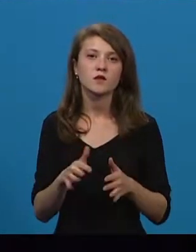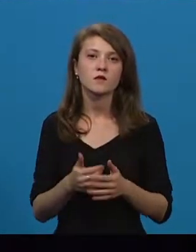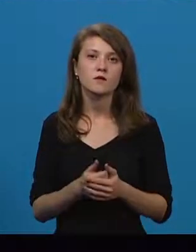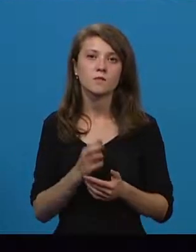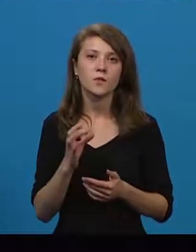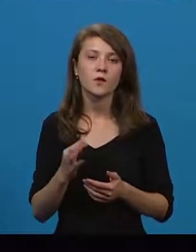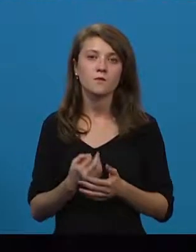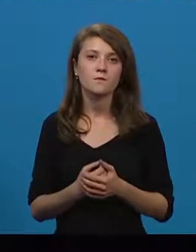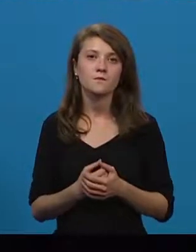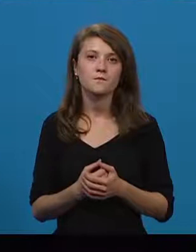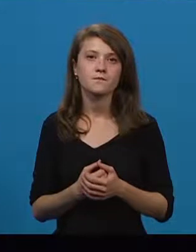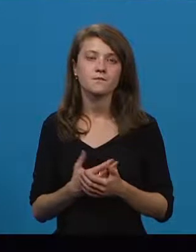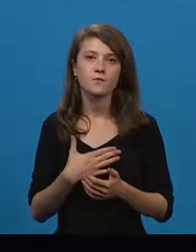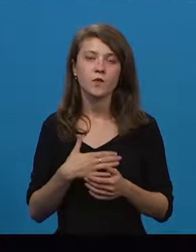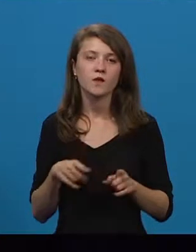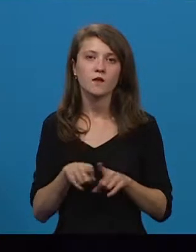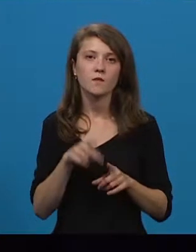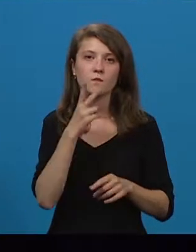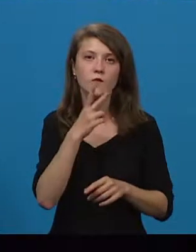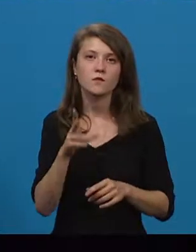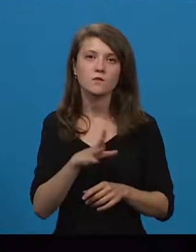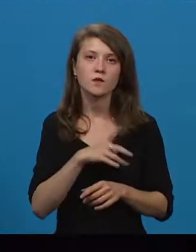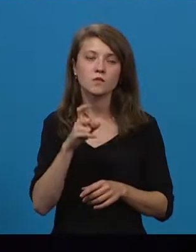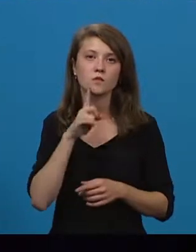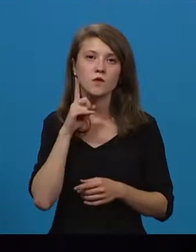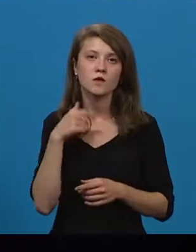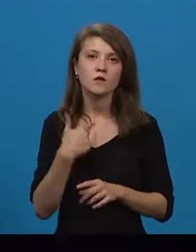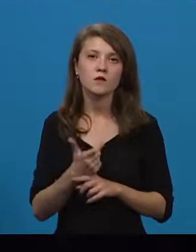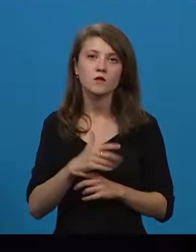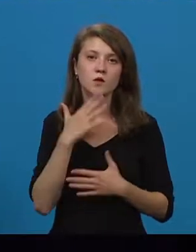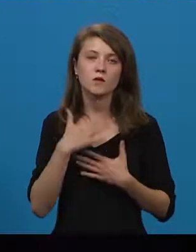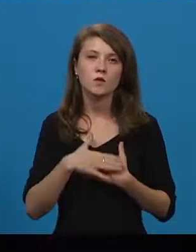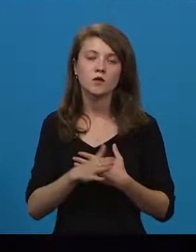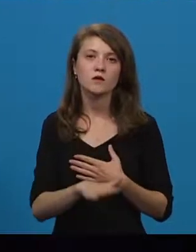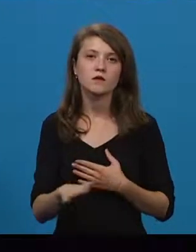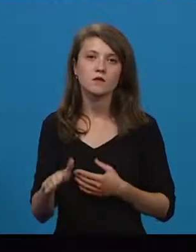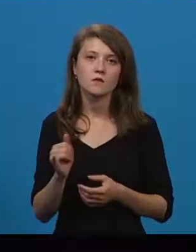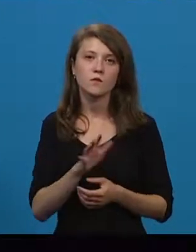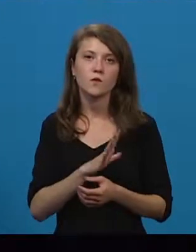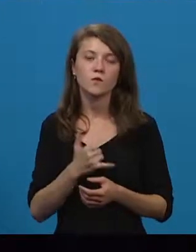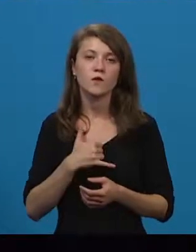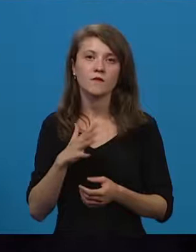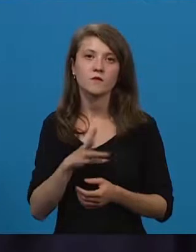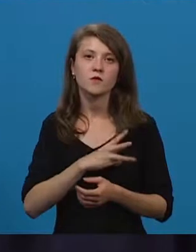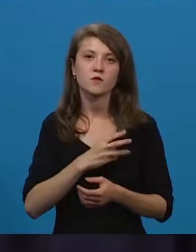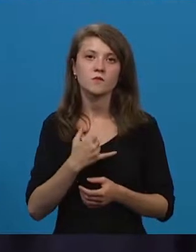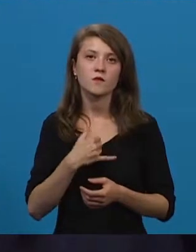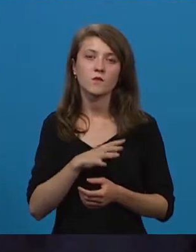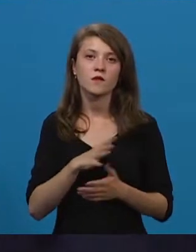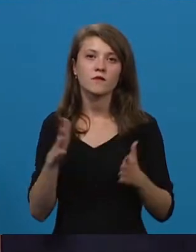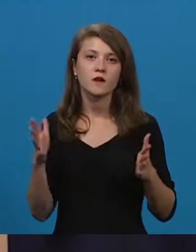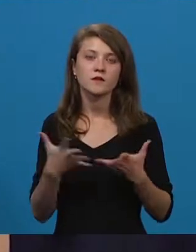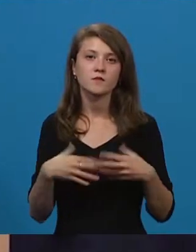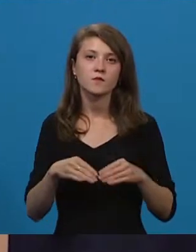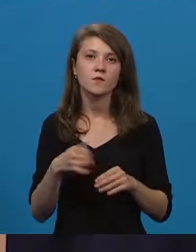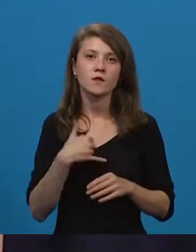бо моє таке бачення було з молоду. Я дуже люблю дітей і було в мене бажання, щоб в мене була велика родина, щоб в